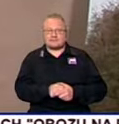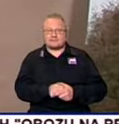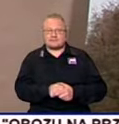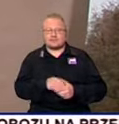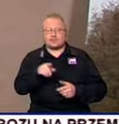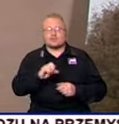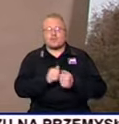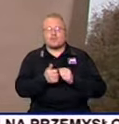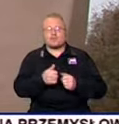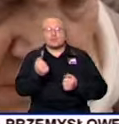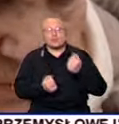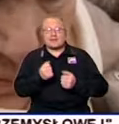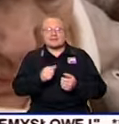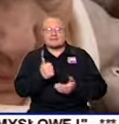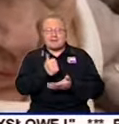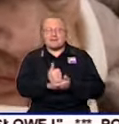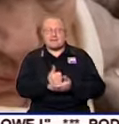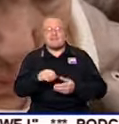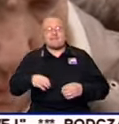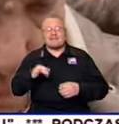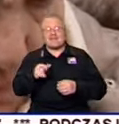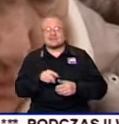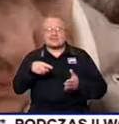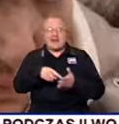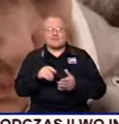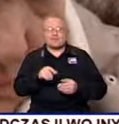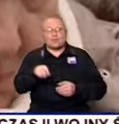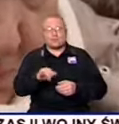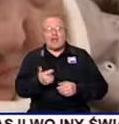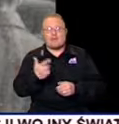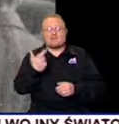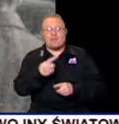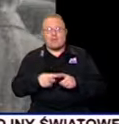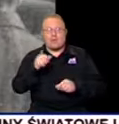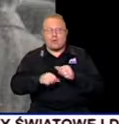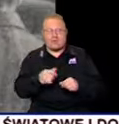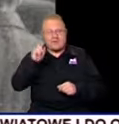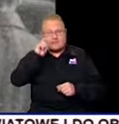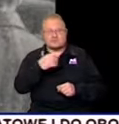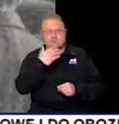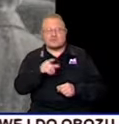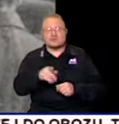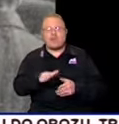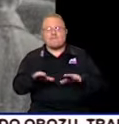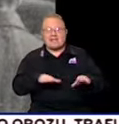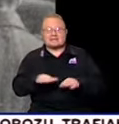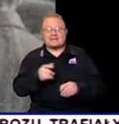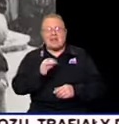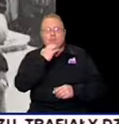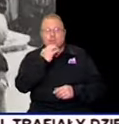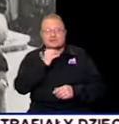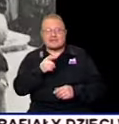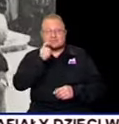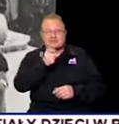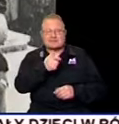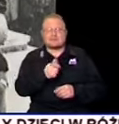To są tak trudne sprawy. Pan Jerzy trafił do obozu, jak miał 2,5 roku. Choć Niemcy twierdzili, że to miejsce dla młodocianych